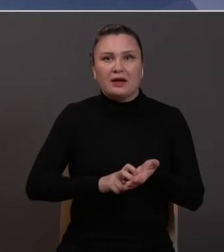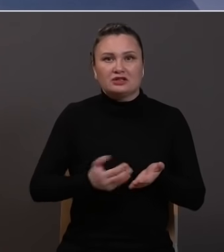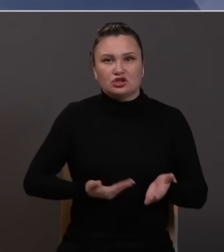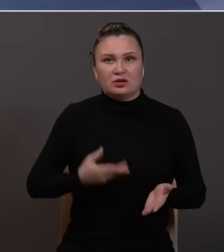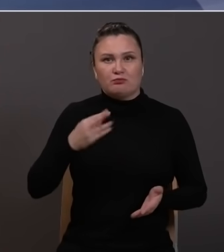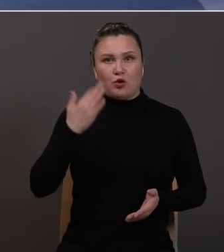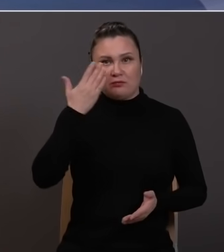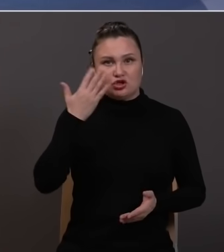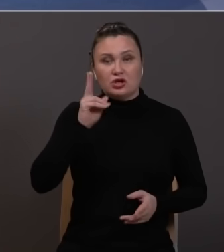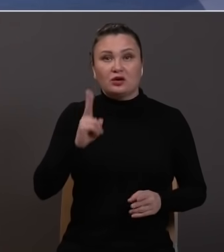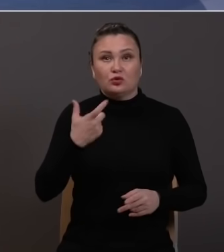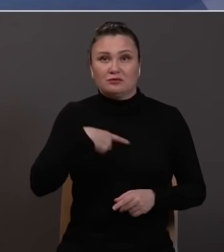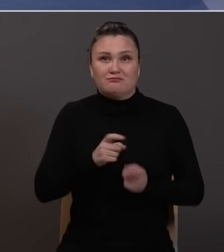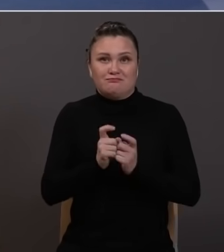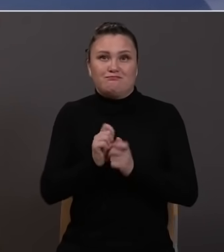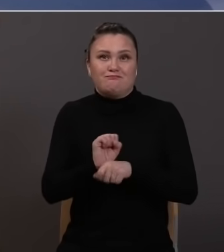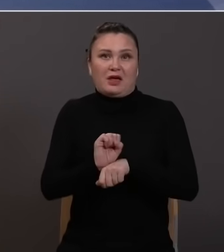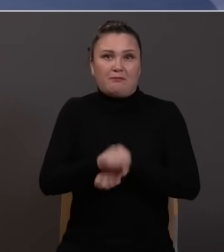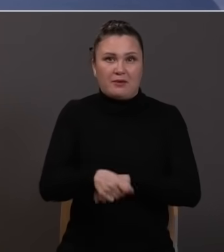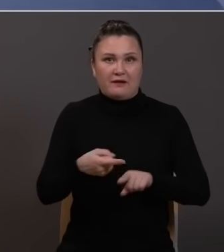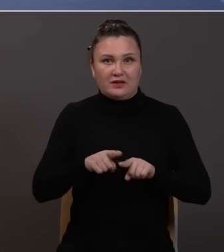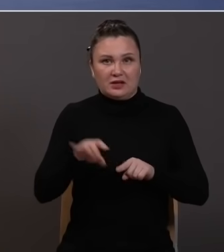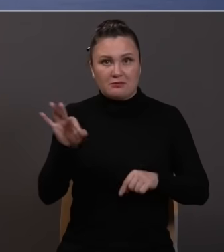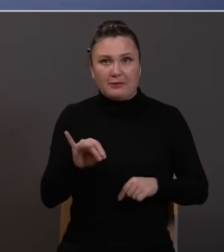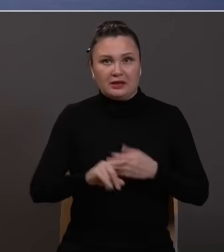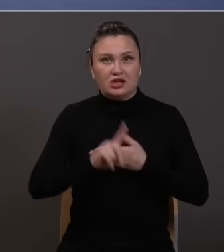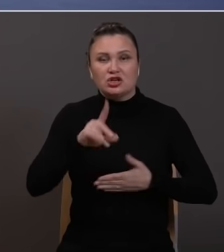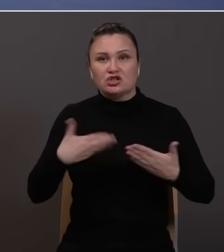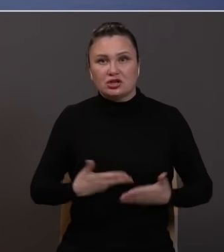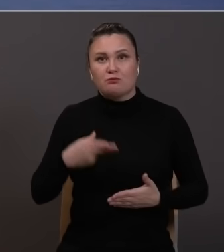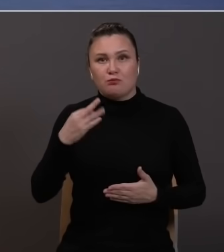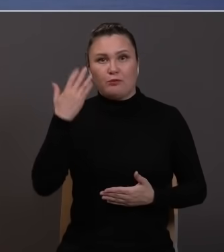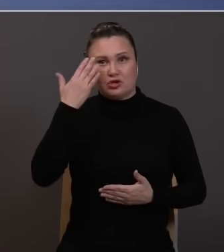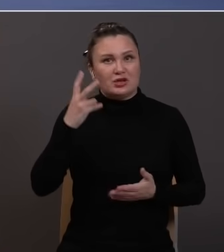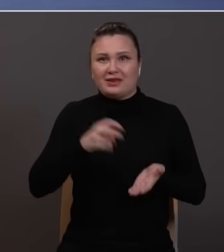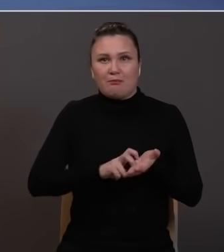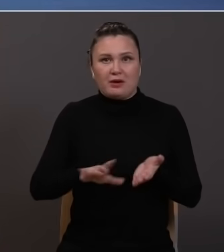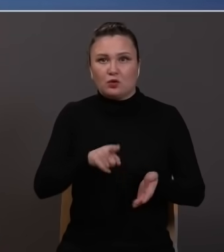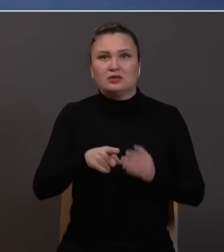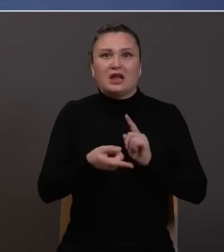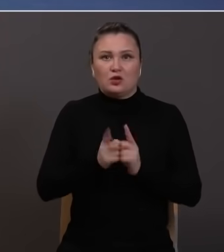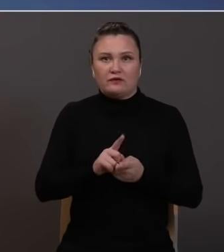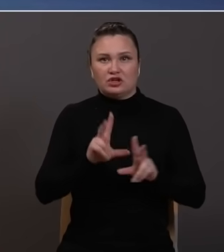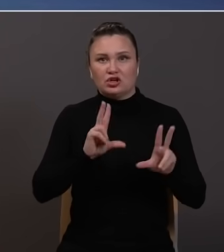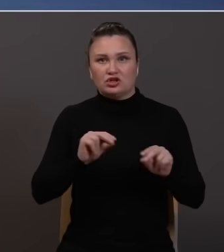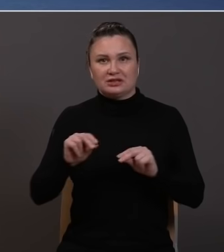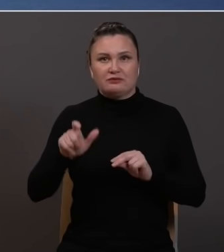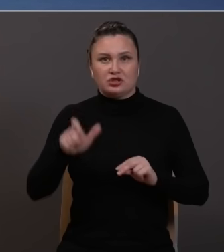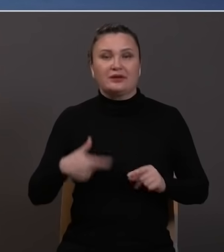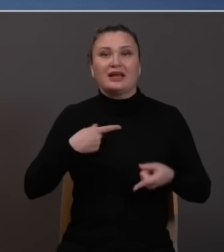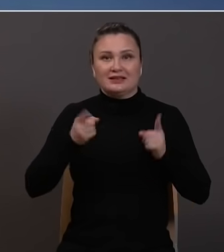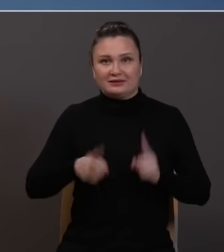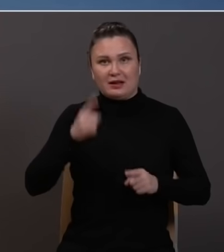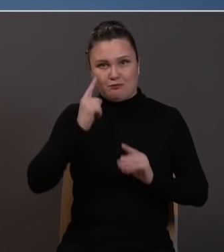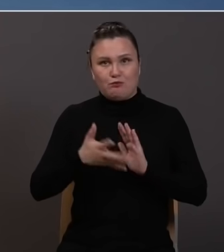мечте. И вот тот, кто перебарывает этот момент и начинает жить по мечте, не боясь, он становится счастливым человеком. И я действительно понял,